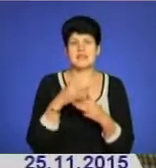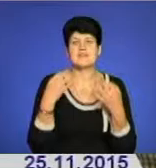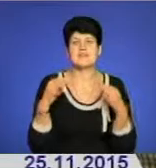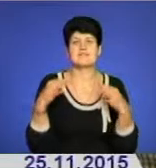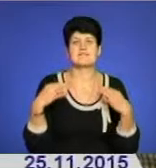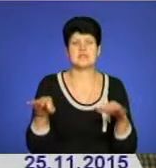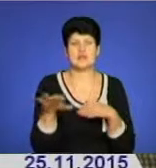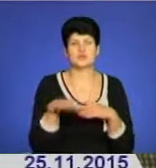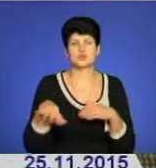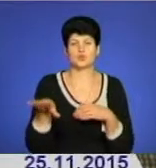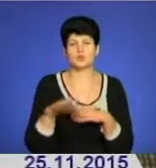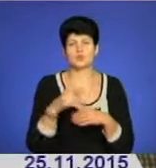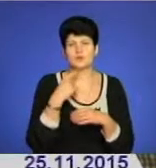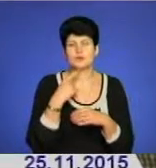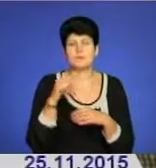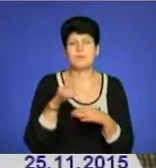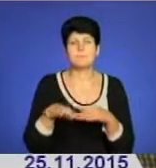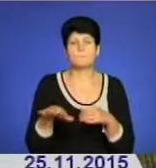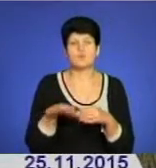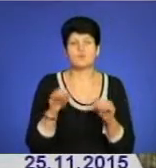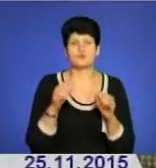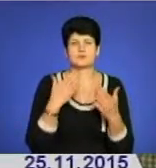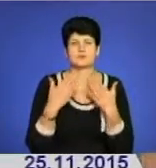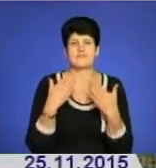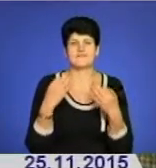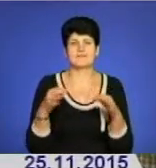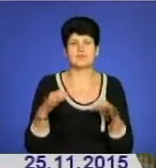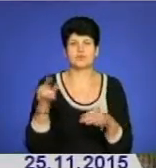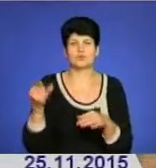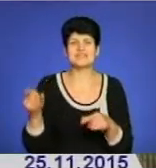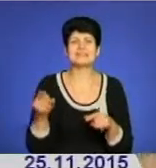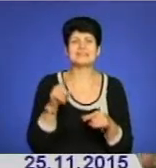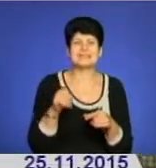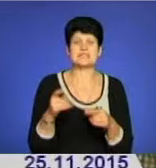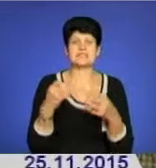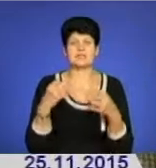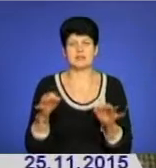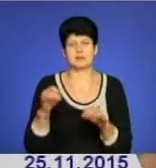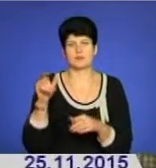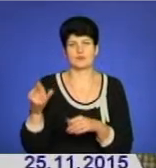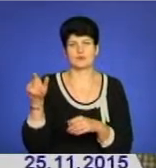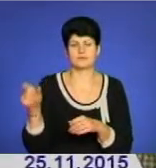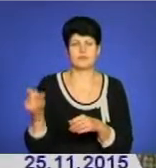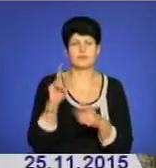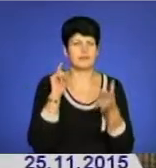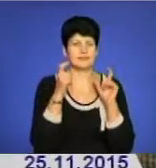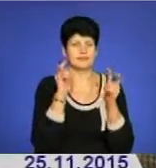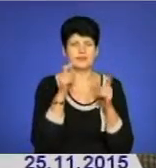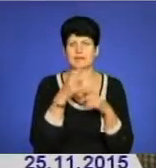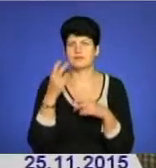вони розглядаються як простір, в якому вони можуть спілкуватися як вільні люди з вільними людьми, висловлювати свої оцінки, не